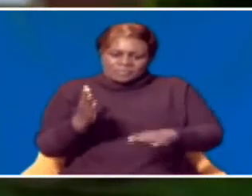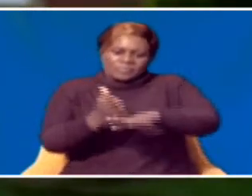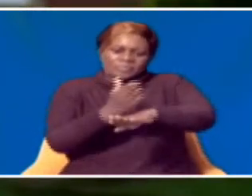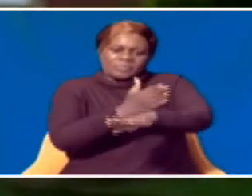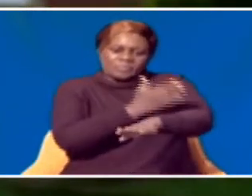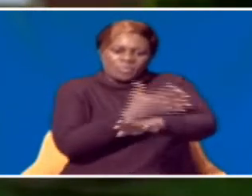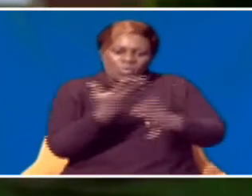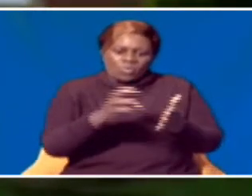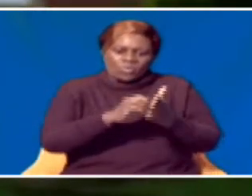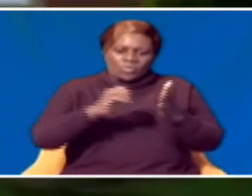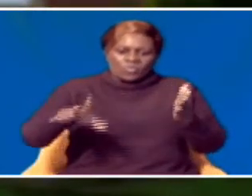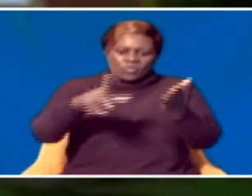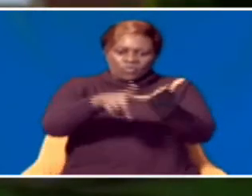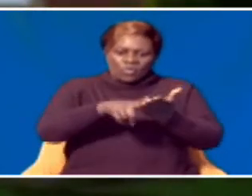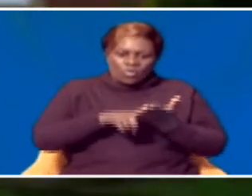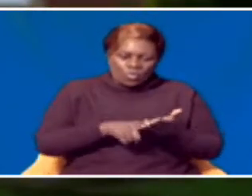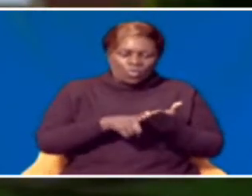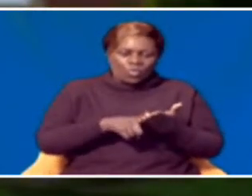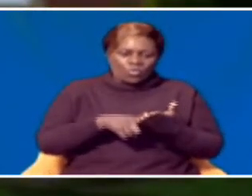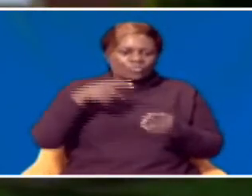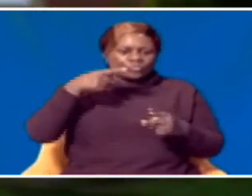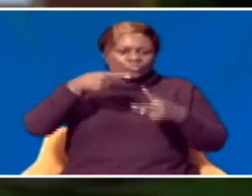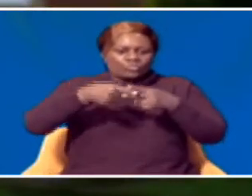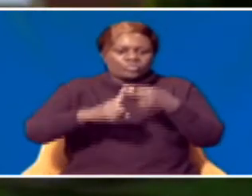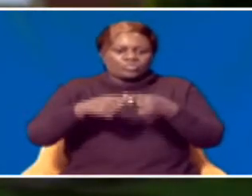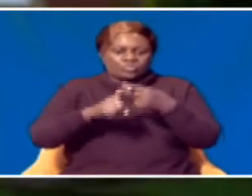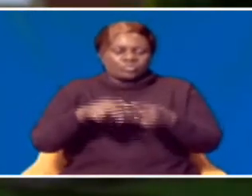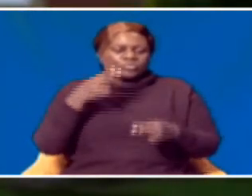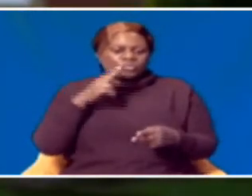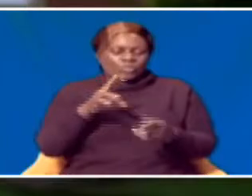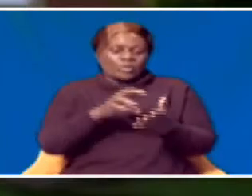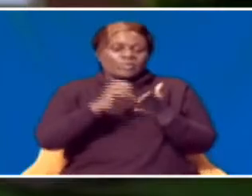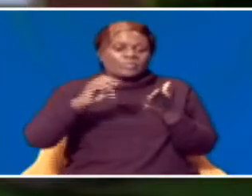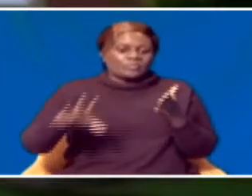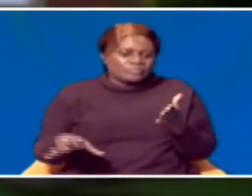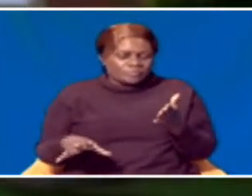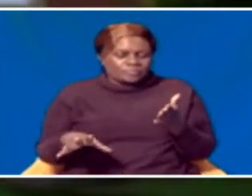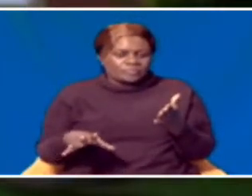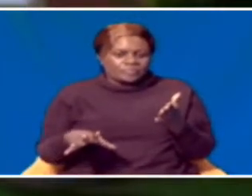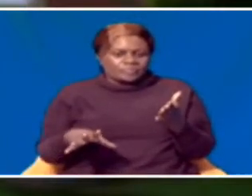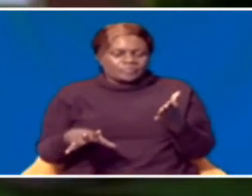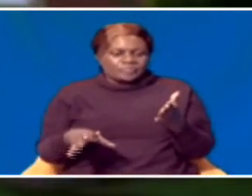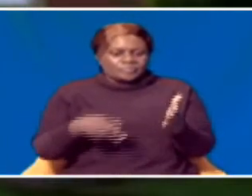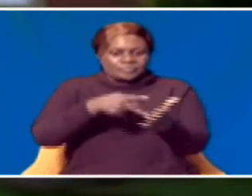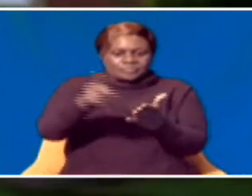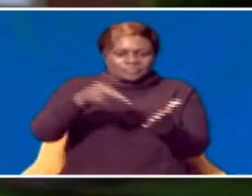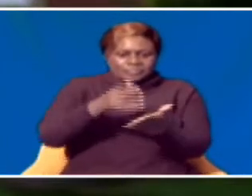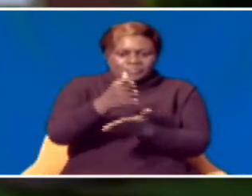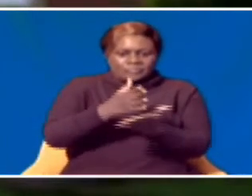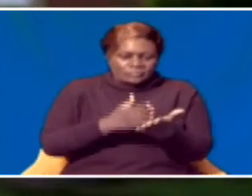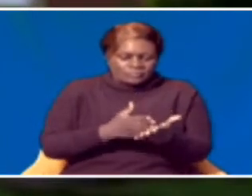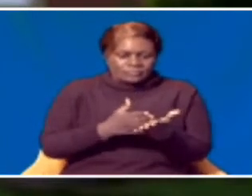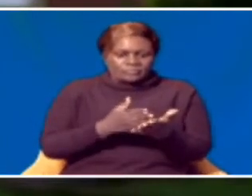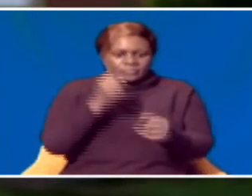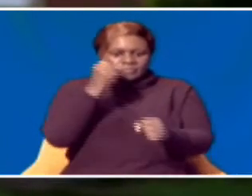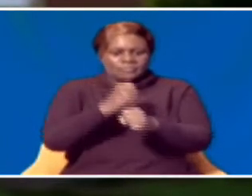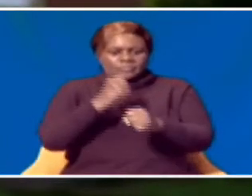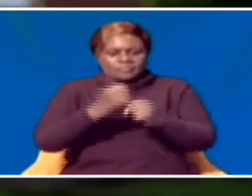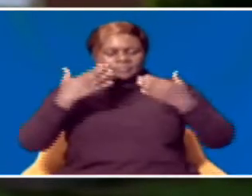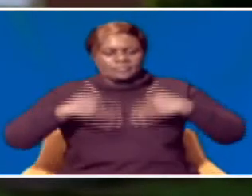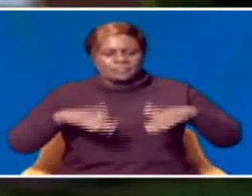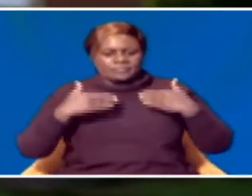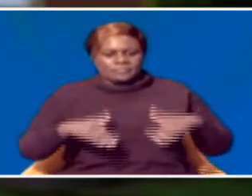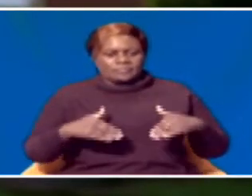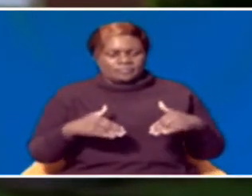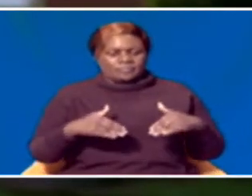ama kuondolewa kwa deni la Nzoia ambalo rais alisema litaondolewa na kuweza kulipwa kwa baadhi ya wafanyikazi na